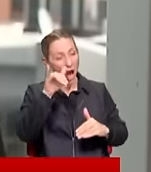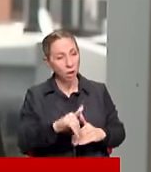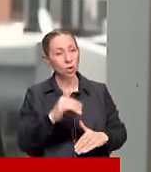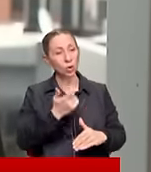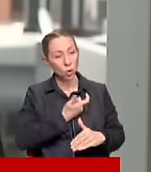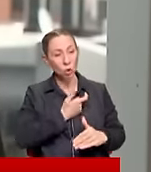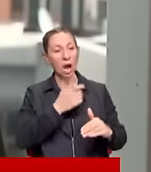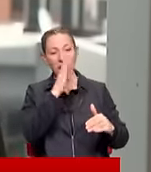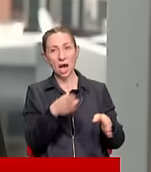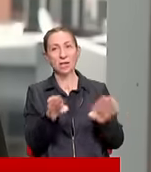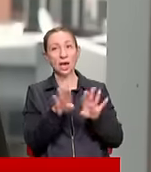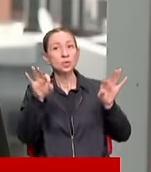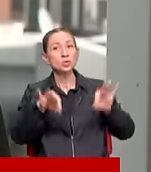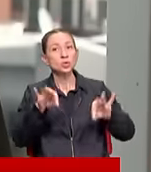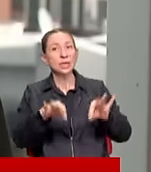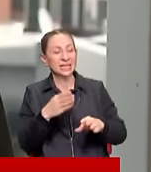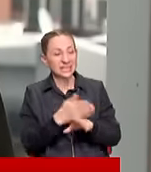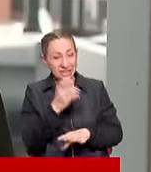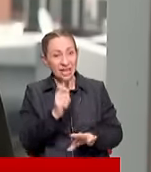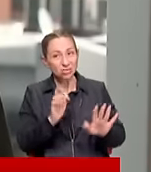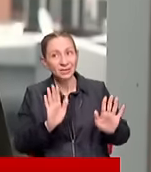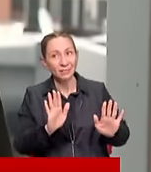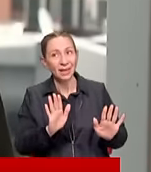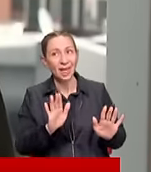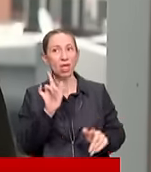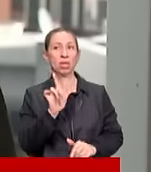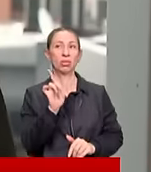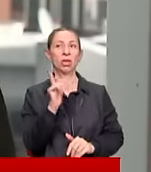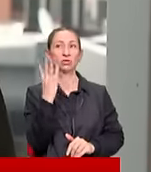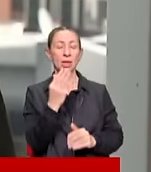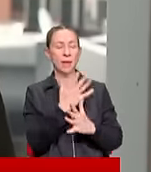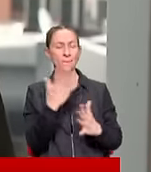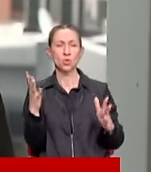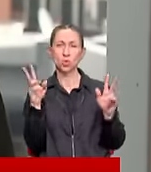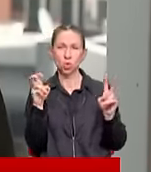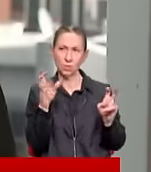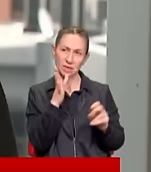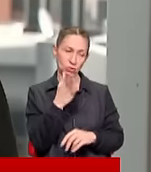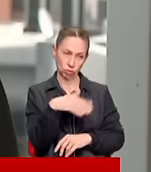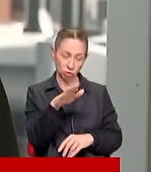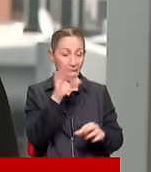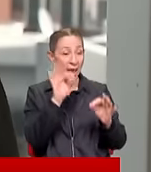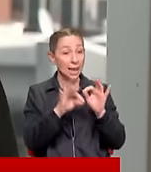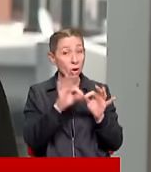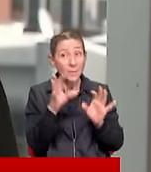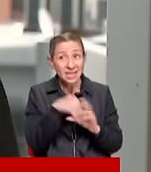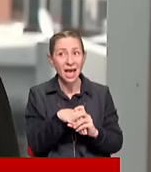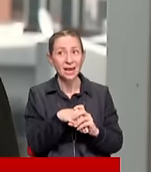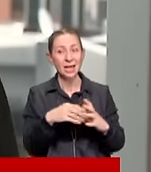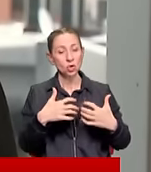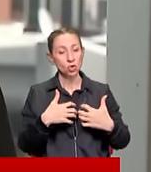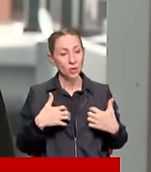yani ülkemizin şu anda gerçekten de ihtiyacı olan en büyük mesele biliyorsunuz. Ekonomi dahi güvene